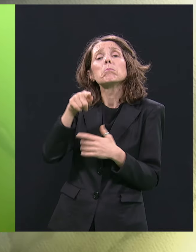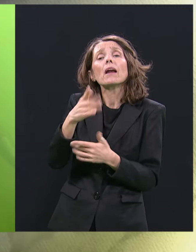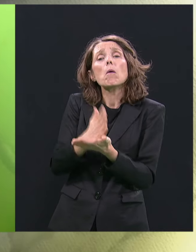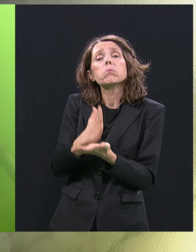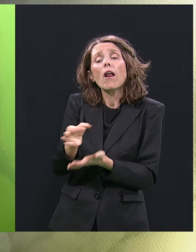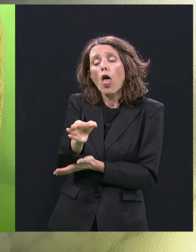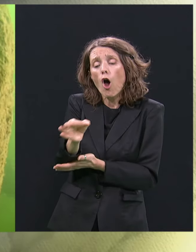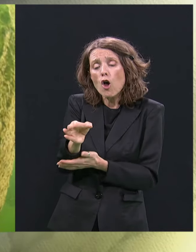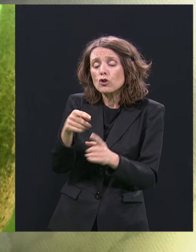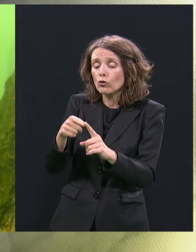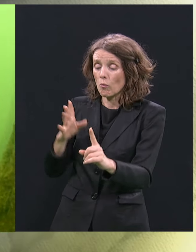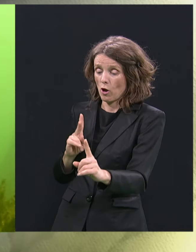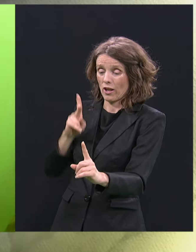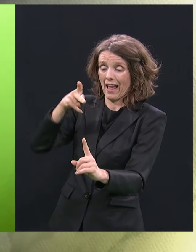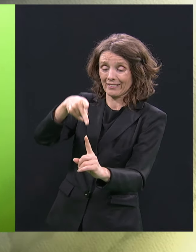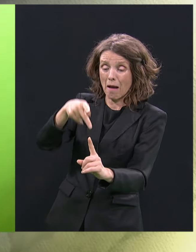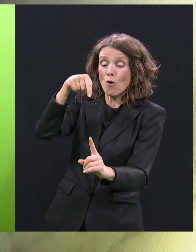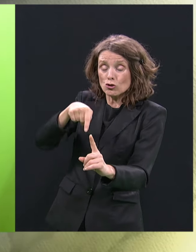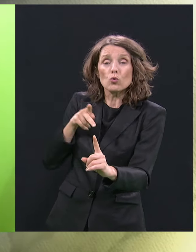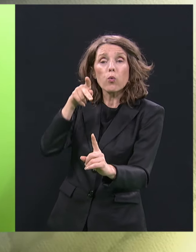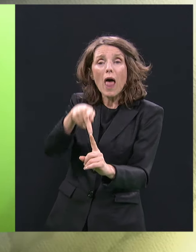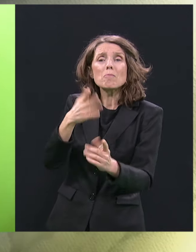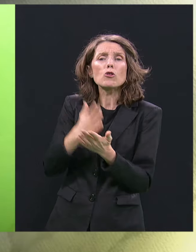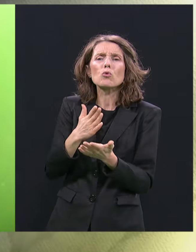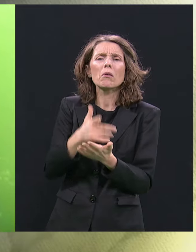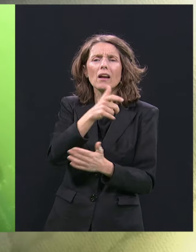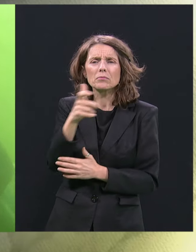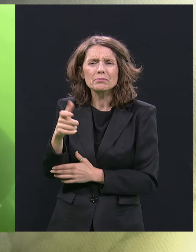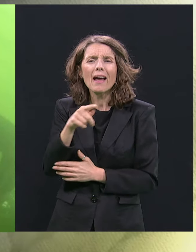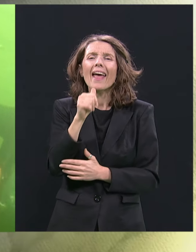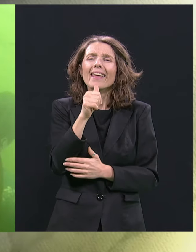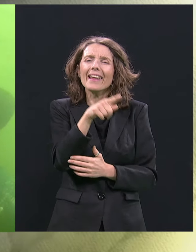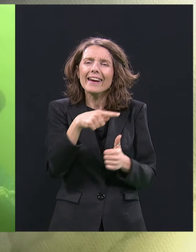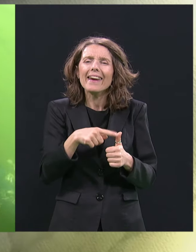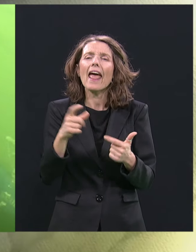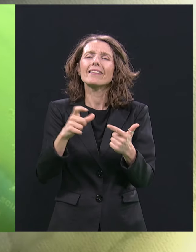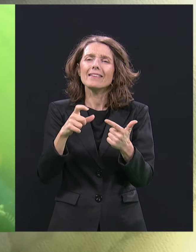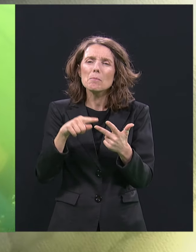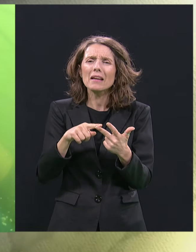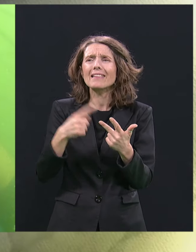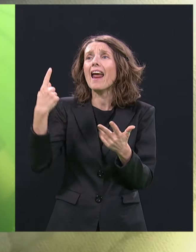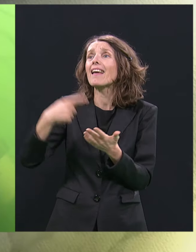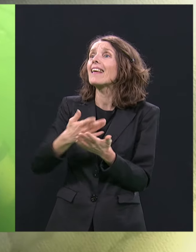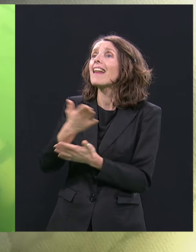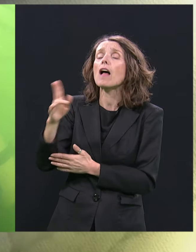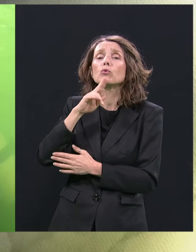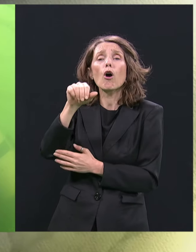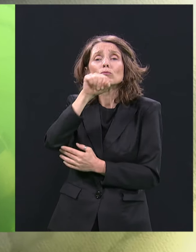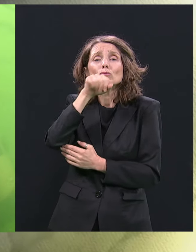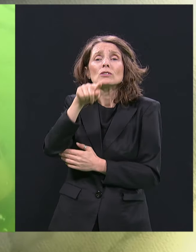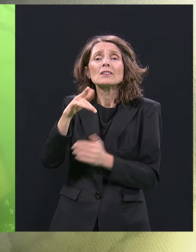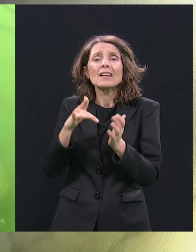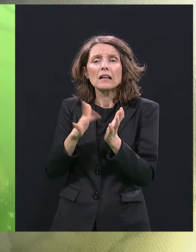su pogubljeni Irinej, Dimitrije i hiljade hrišćana. Sa tog mosta su bacali katance. Mi imamo u